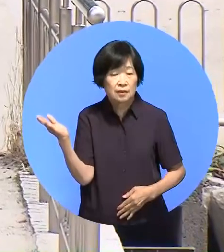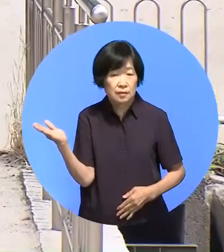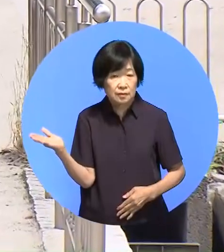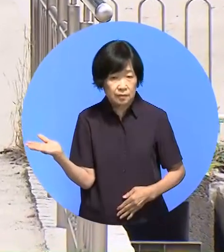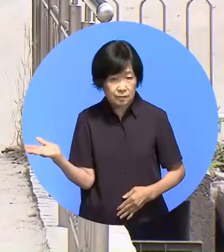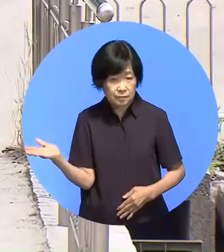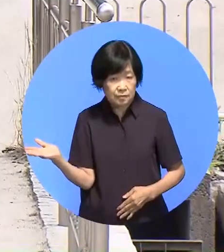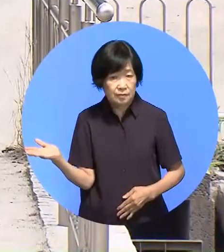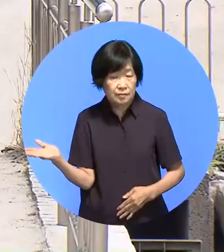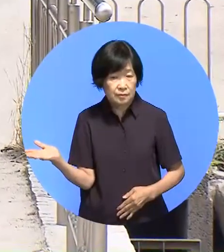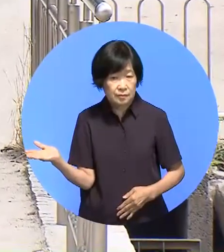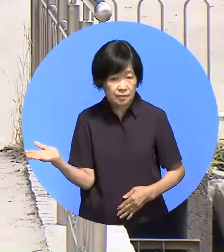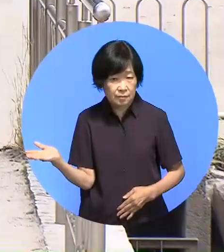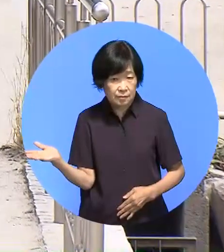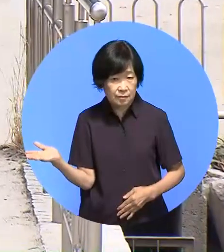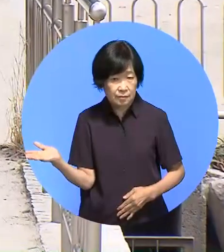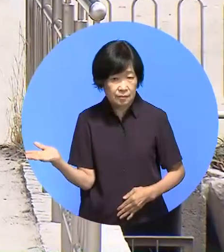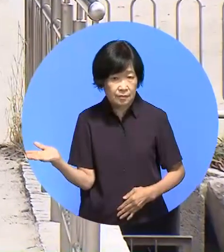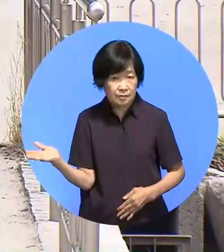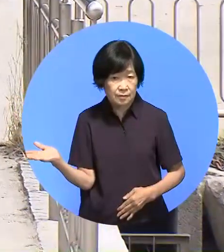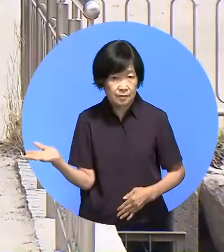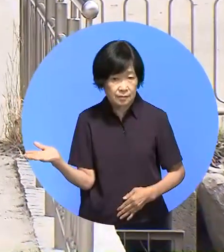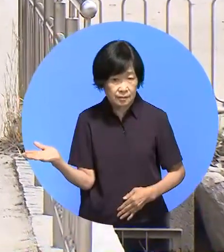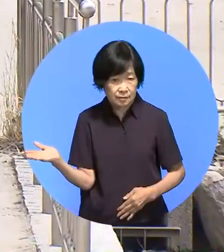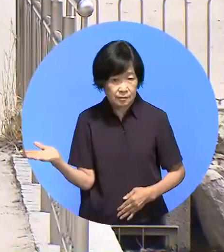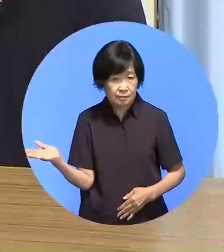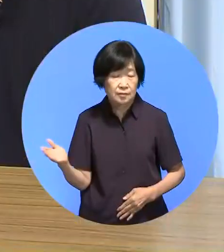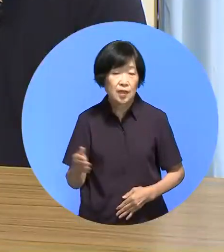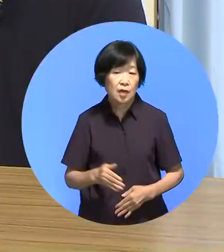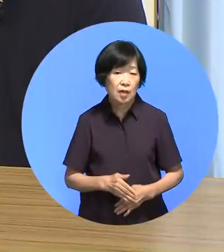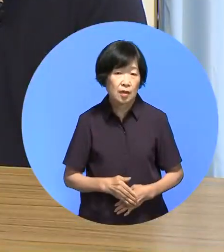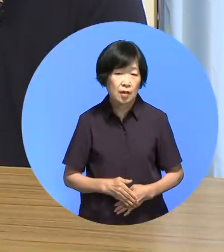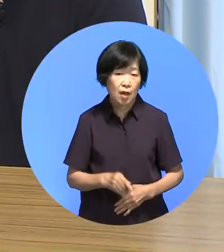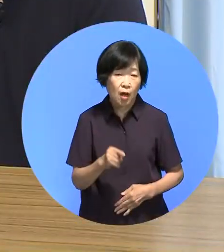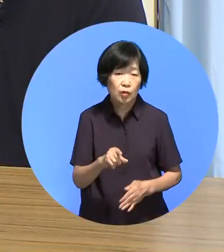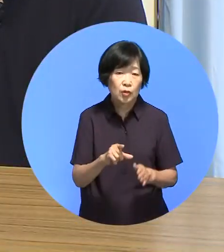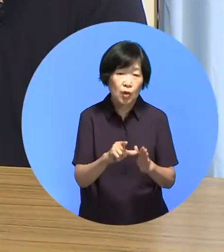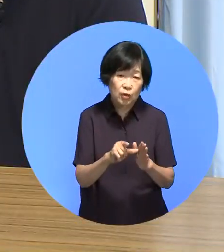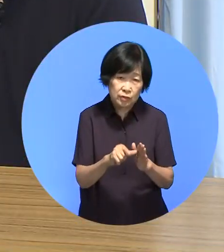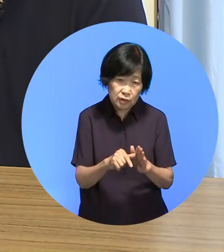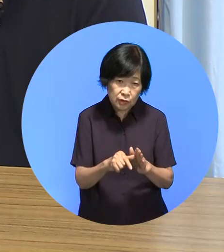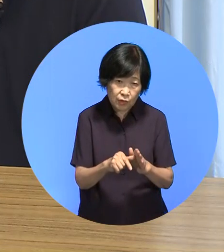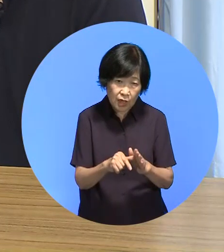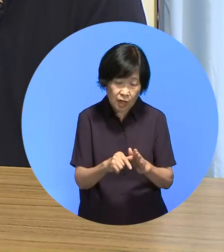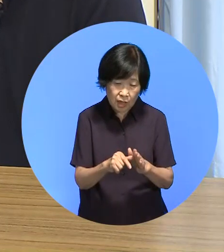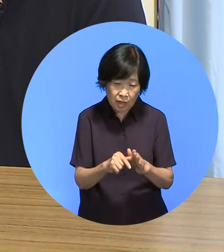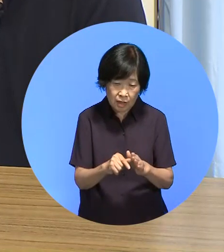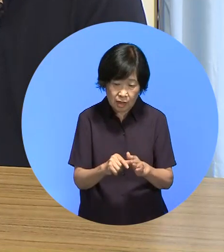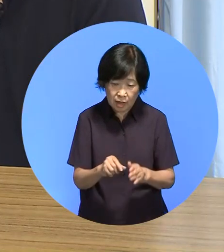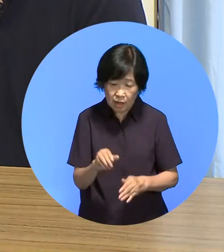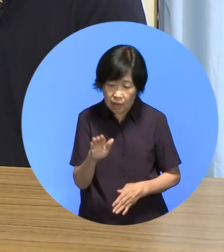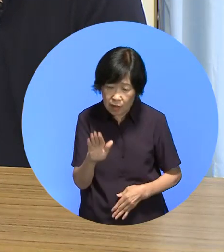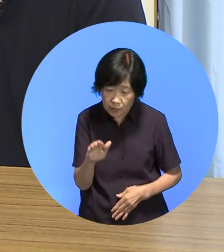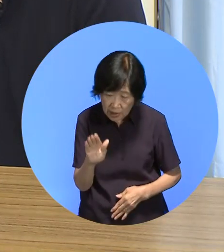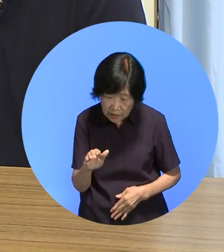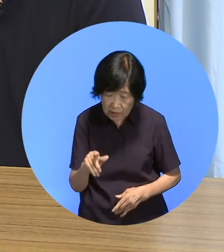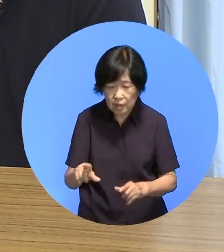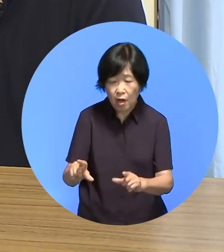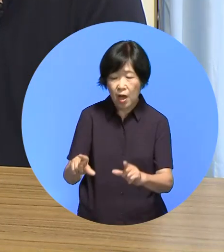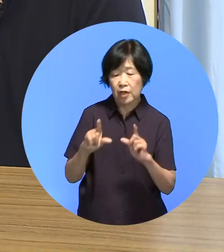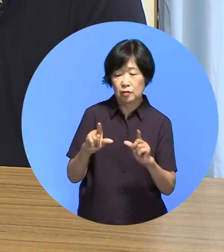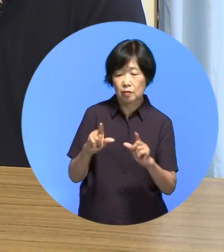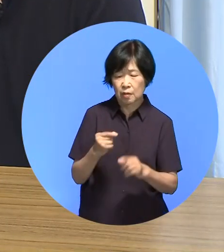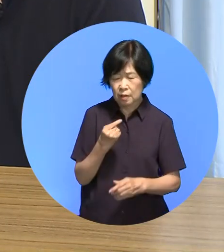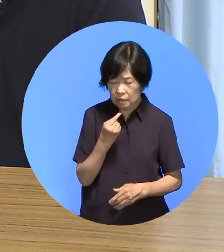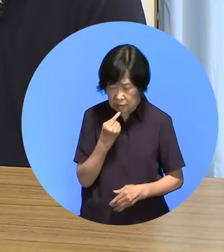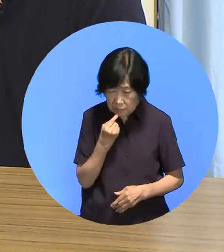っすぐ歩けないなどの症状が現れてきます。この時には呼びかけに対する反